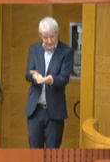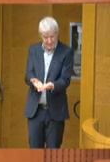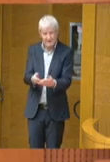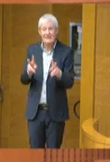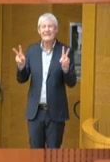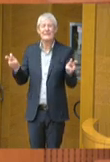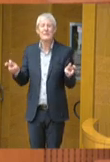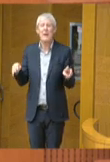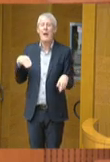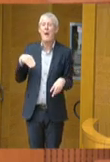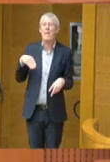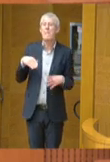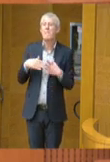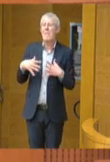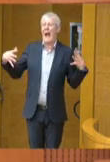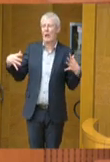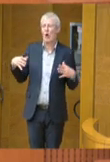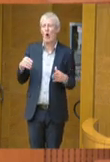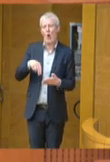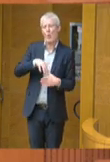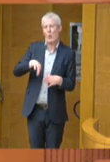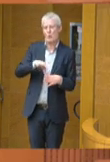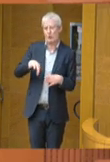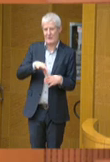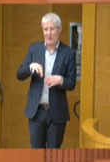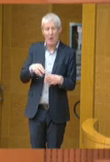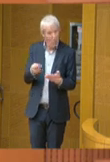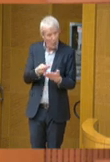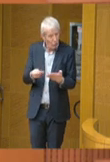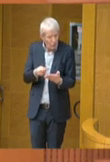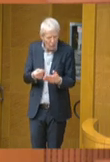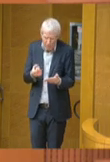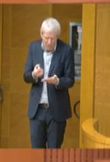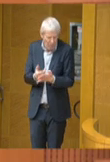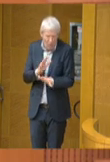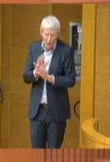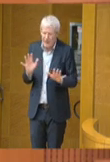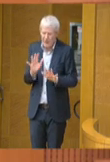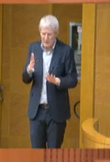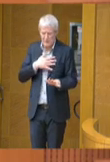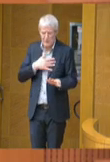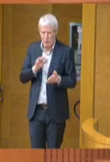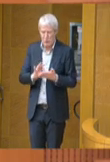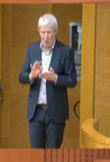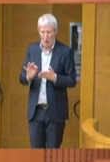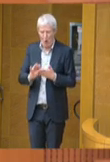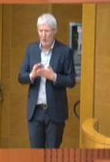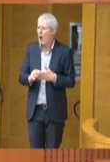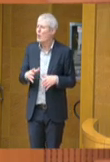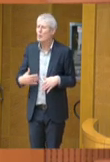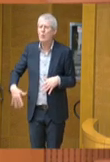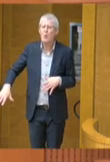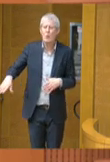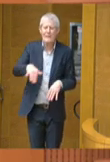si intitola Macro Cucina. È un progetto molto importante per la nostra scuola, coinvolge tutti